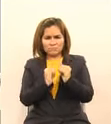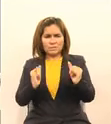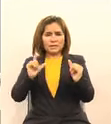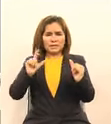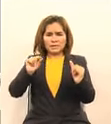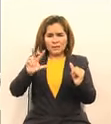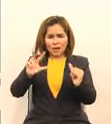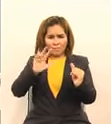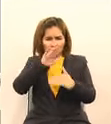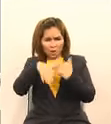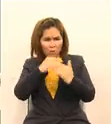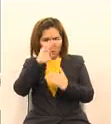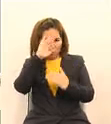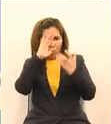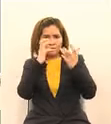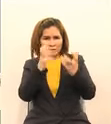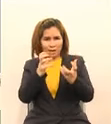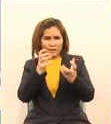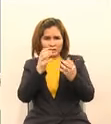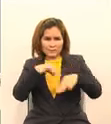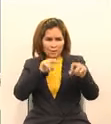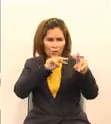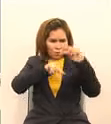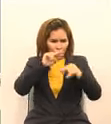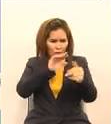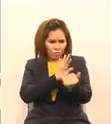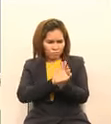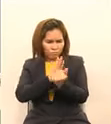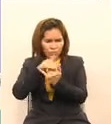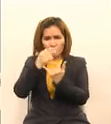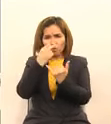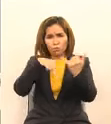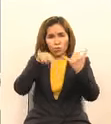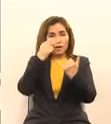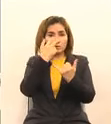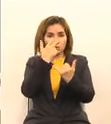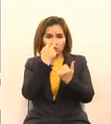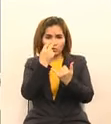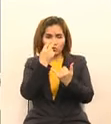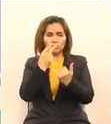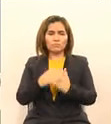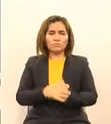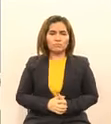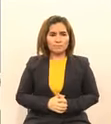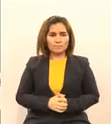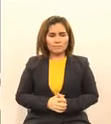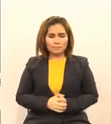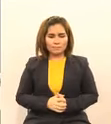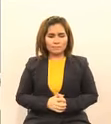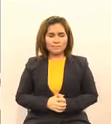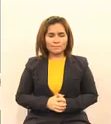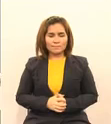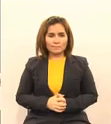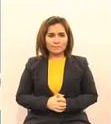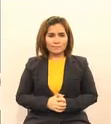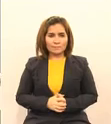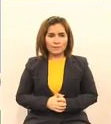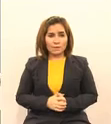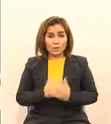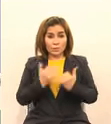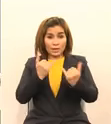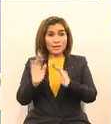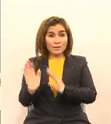ในภาวะวิกฤตนะฮะต้องการการเฝ้าระวังอย่างใกล้ชิดเรารับรายงานการเสียชีวิตนะถึงตอนเช้า